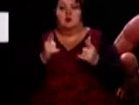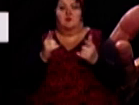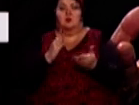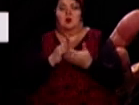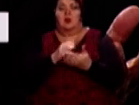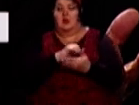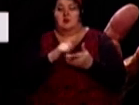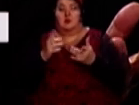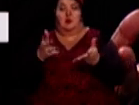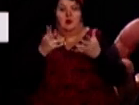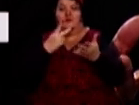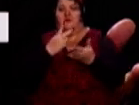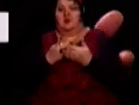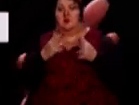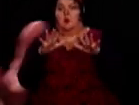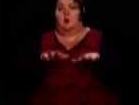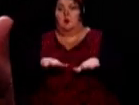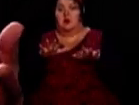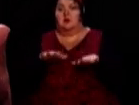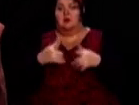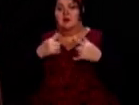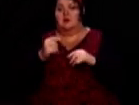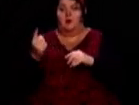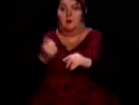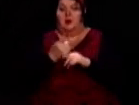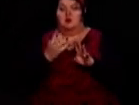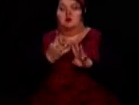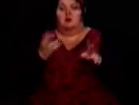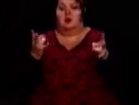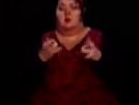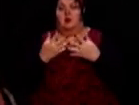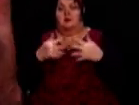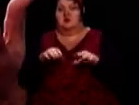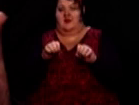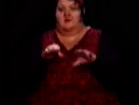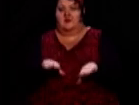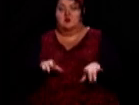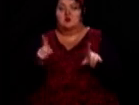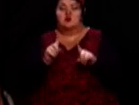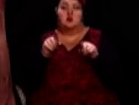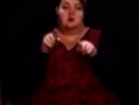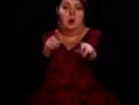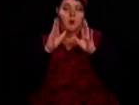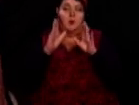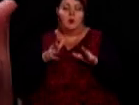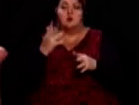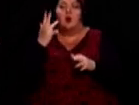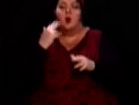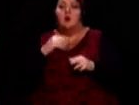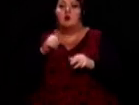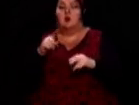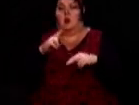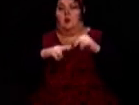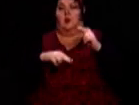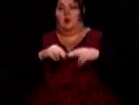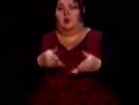самому такому видному місці і тому подібне, де в першу чергу потрібно вже вирішити, що там буде і коли його